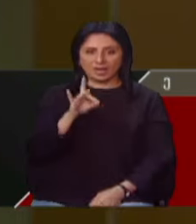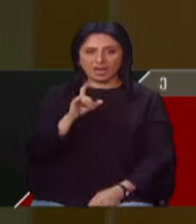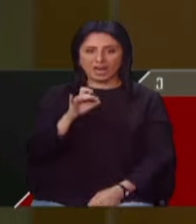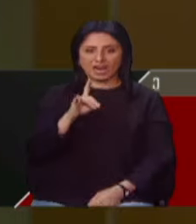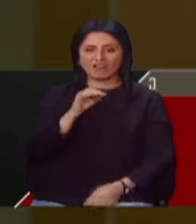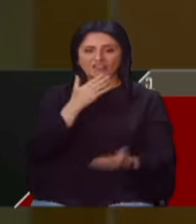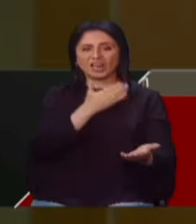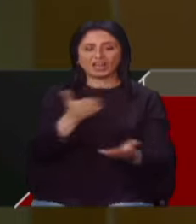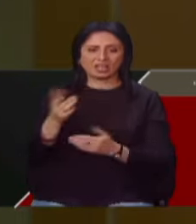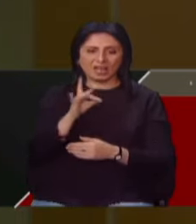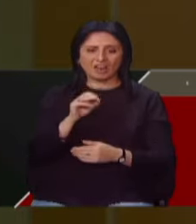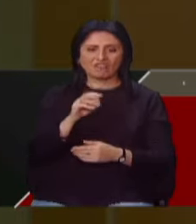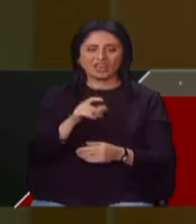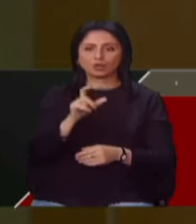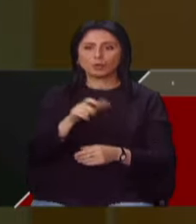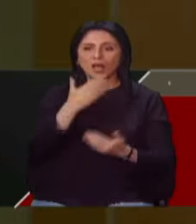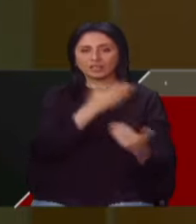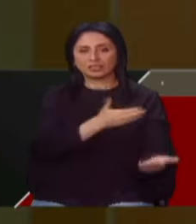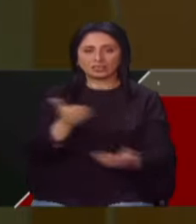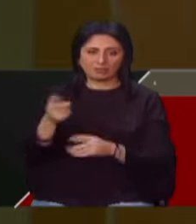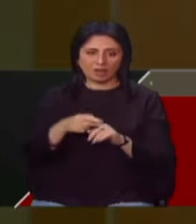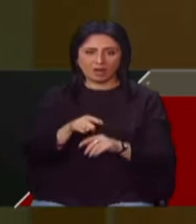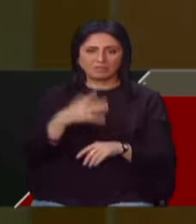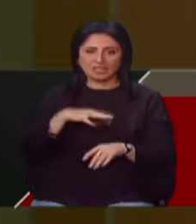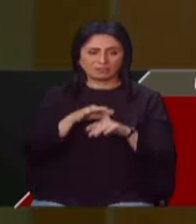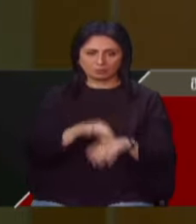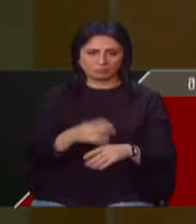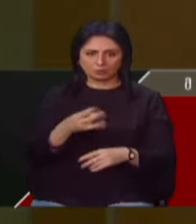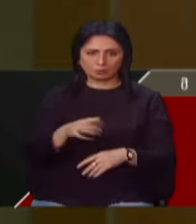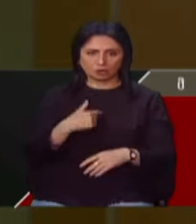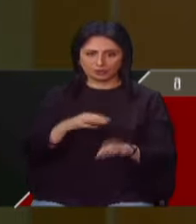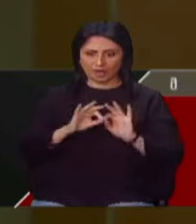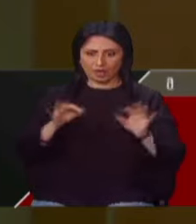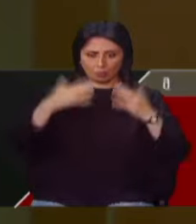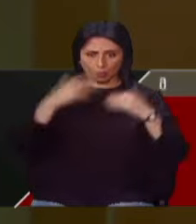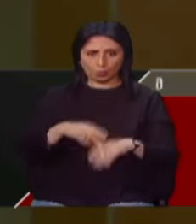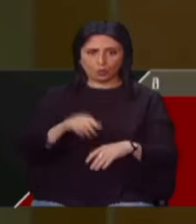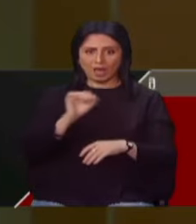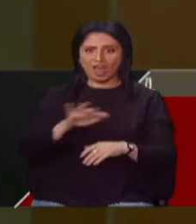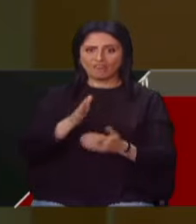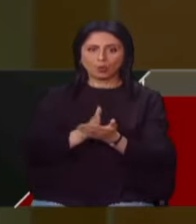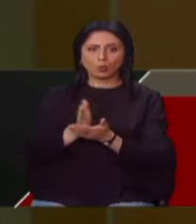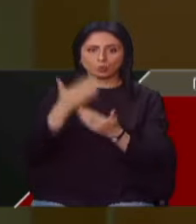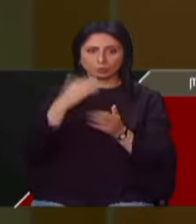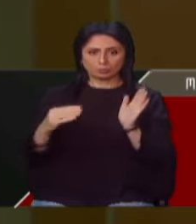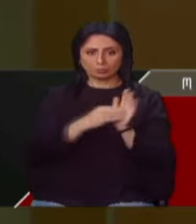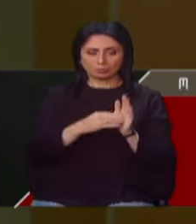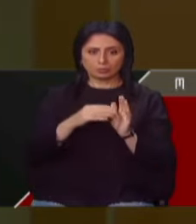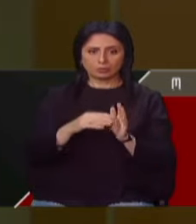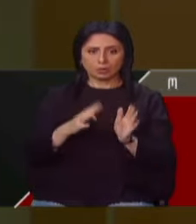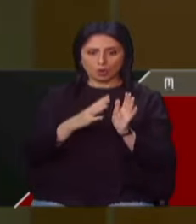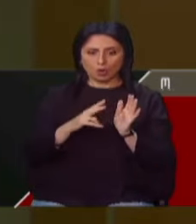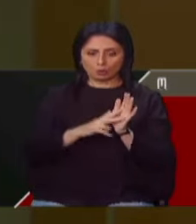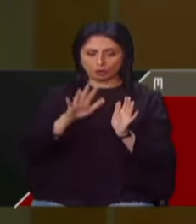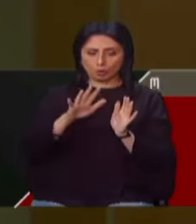referendum, Chasat Arabella, Sakatolos, Yamimatulabi, Timidor, Chungamus, Hadabuli, Observat, Latikur, Kursit, Alian, Didihania, Otmos,